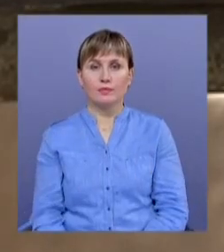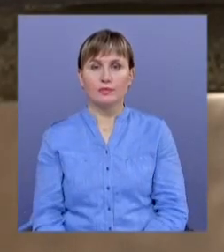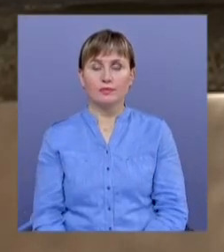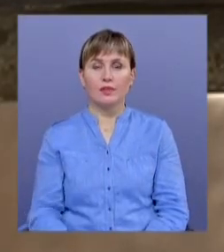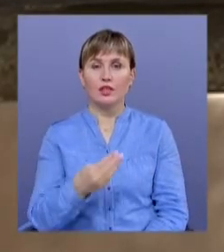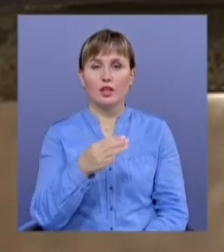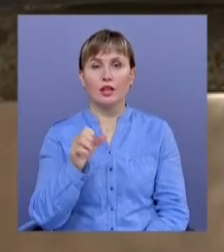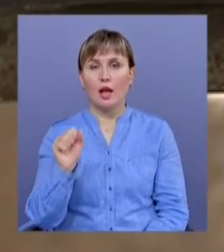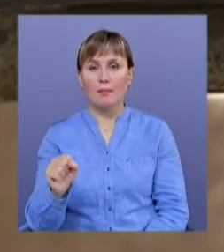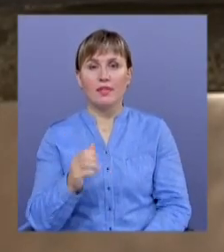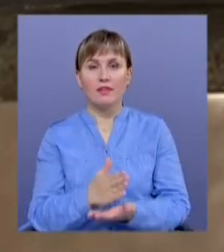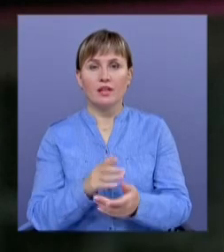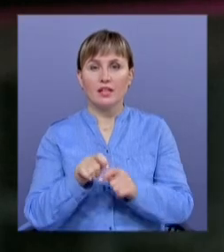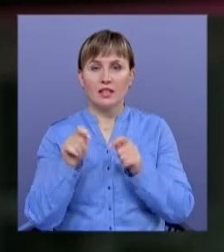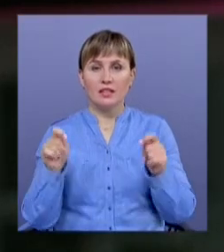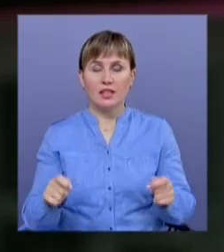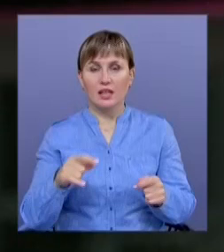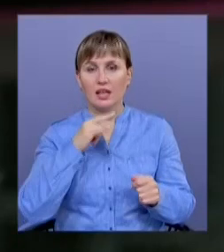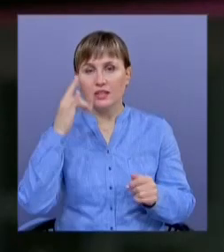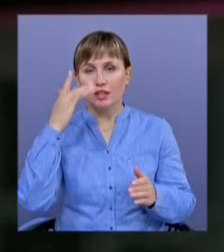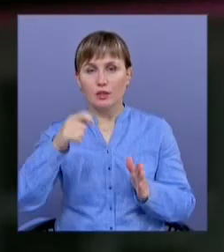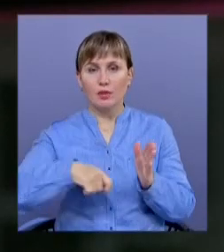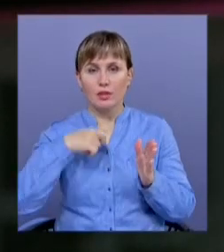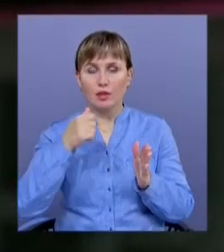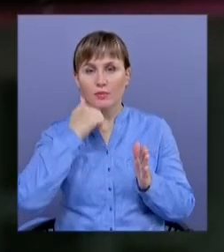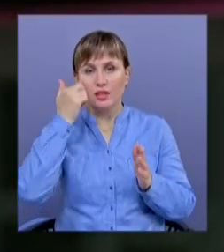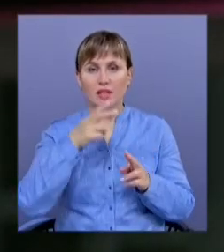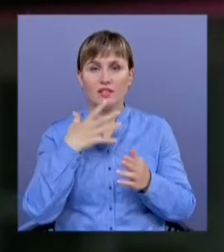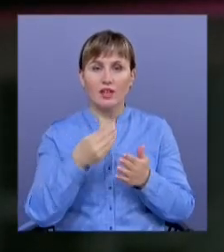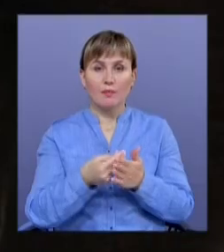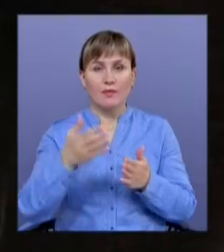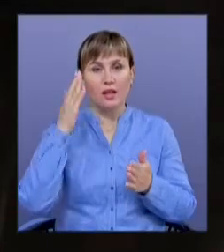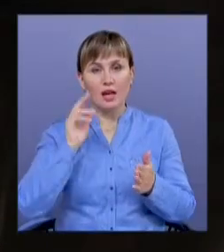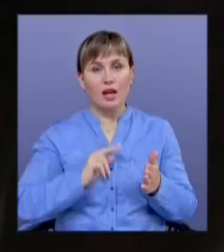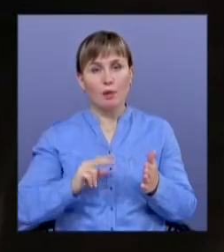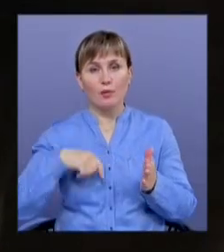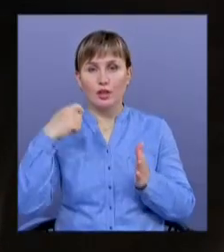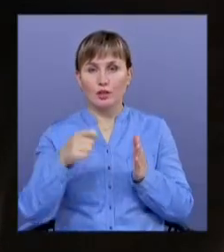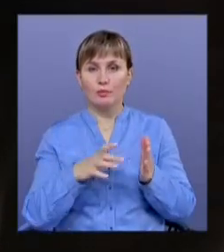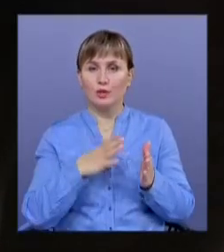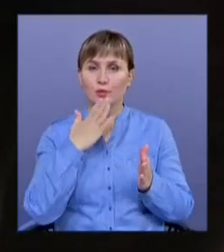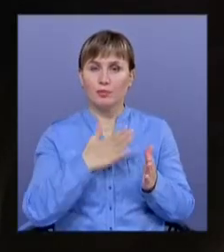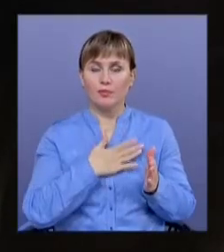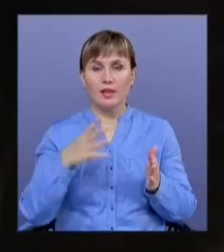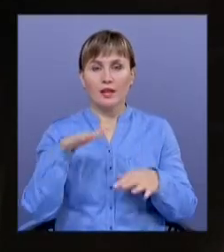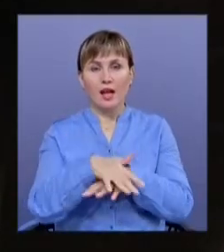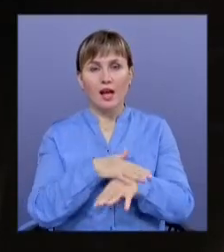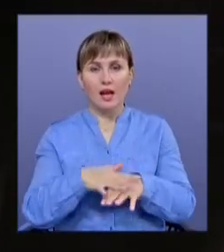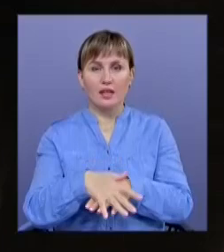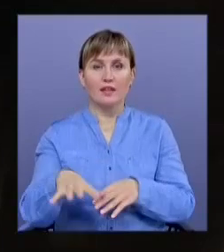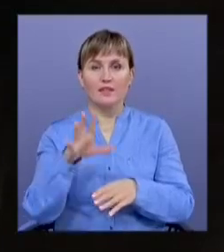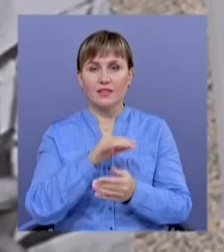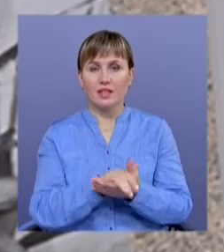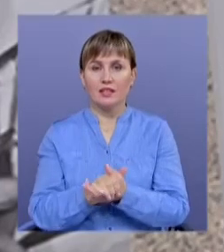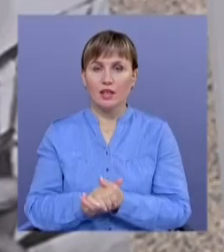Шакен Айманов является создателем казахстанского кинематографа. Благодаря своим талантливым работам режиссер стал любимцем народа. Всесоюзную славу принес